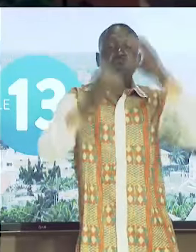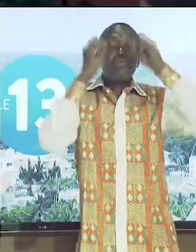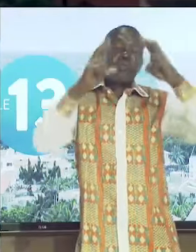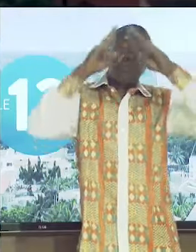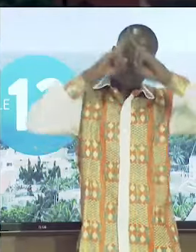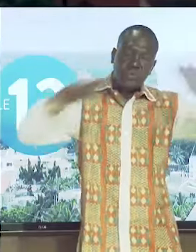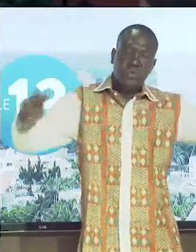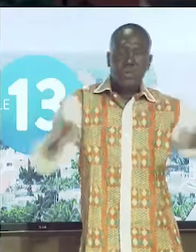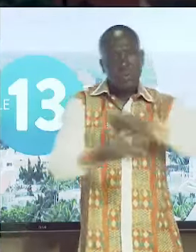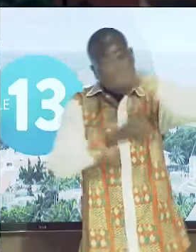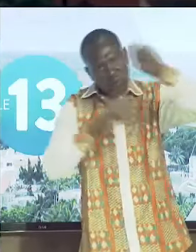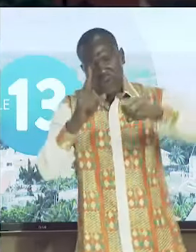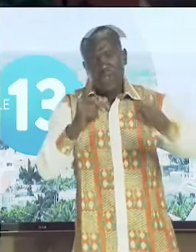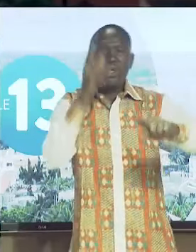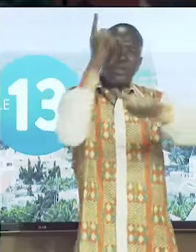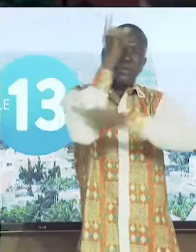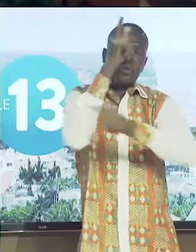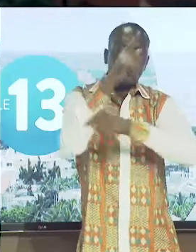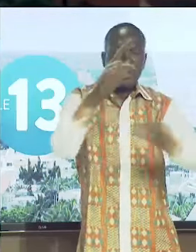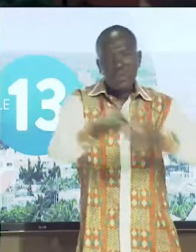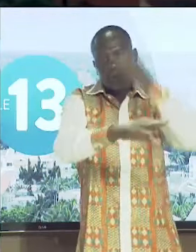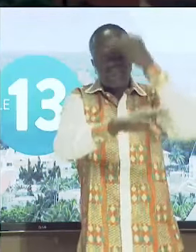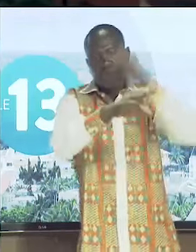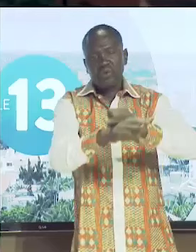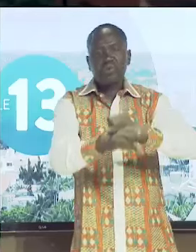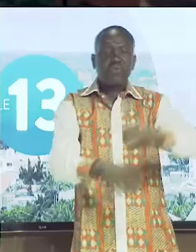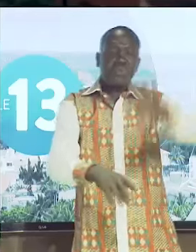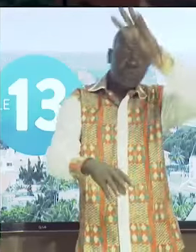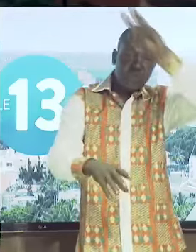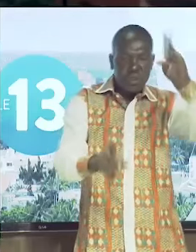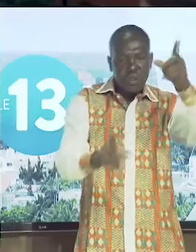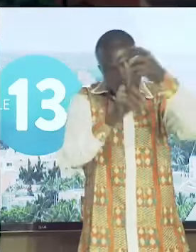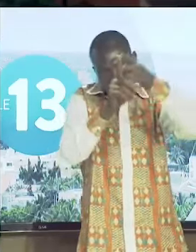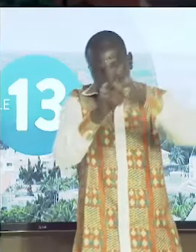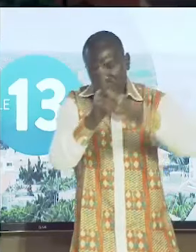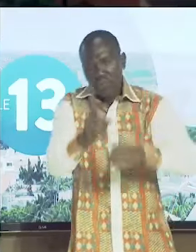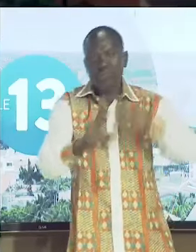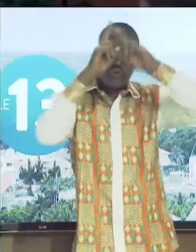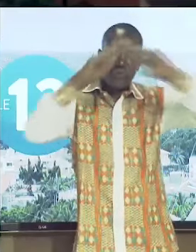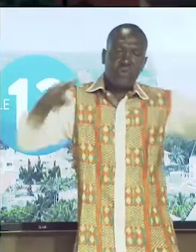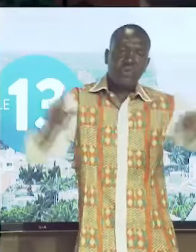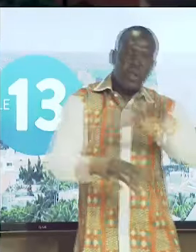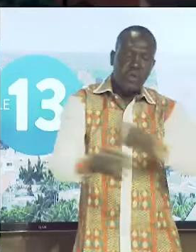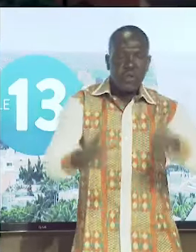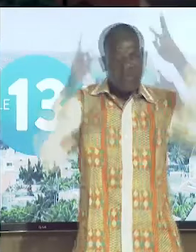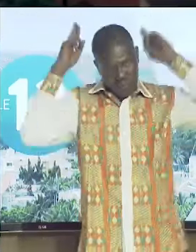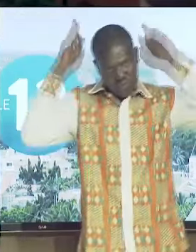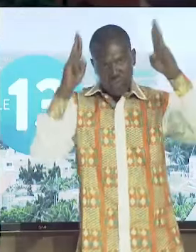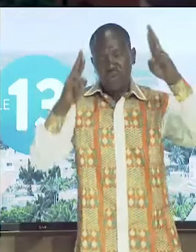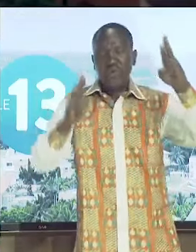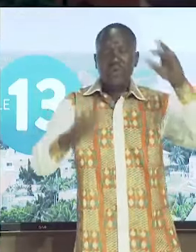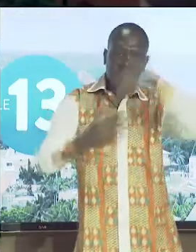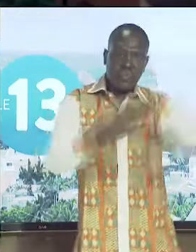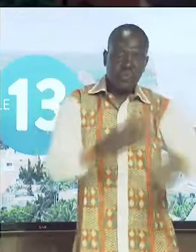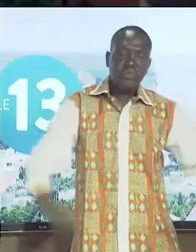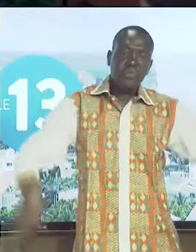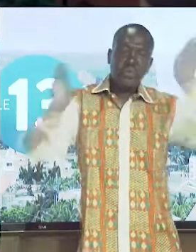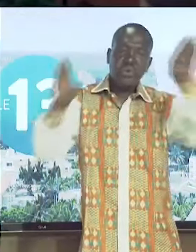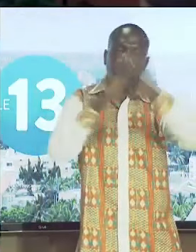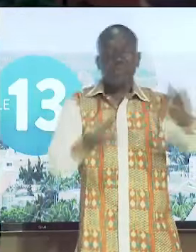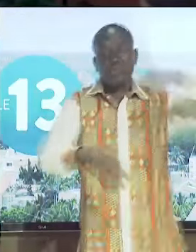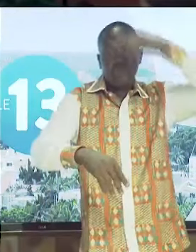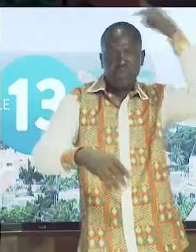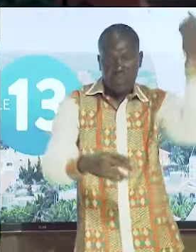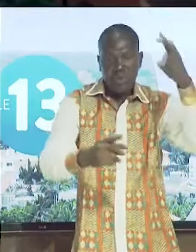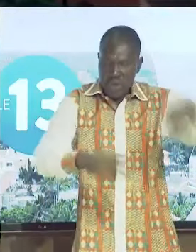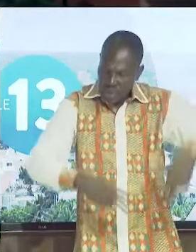aux environs de Gawa. Réinstallés il y a 6 mois déjà, certains de ces villages ont fait de la résilience un atout et leur quotidien.